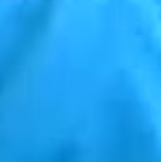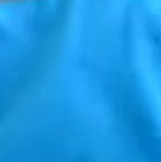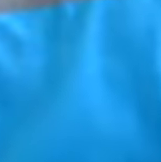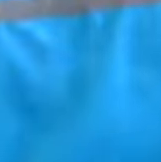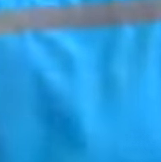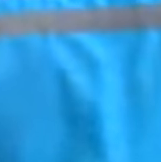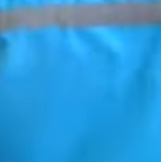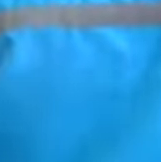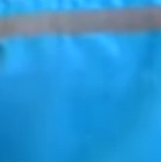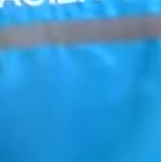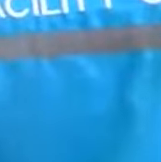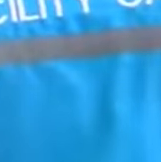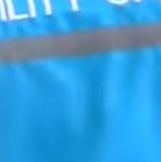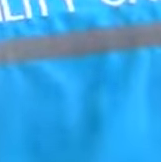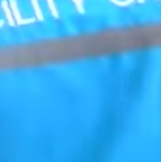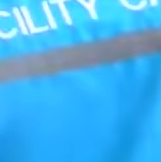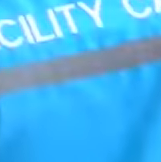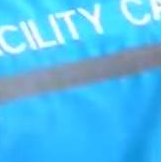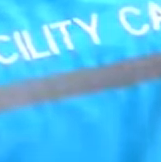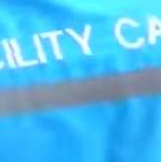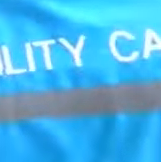akan melakukan perjalanan pulang